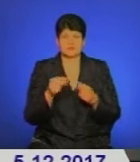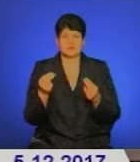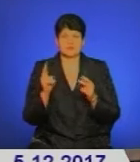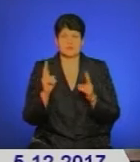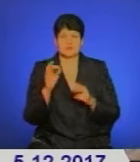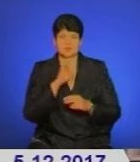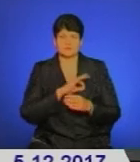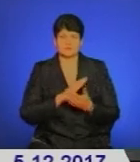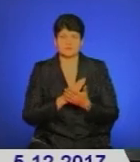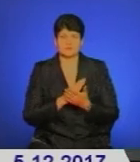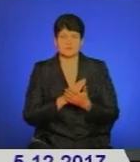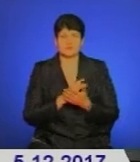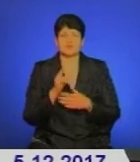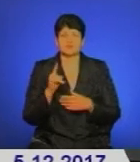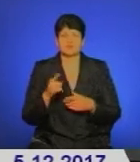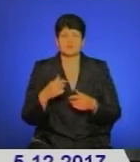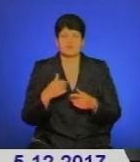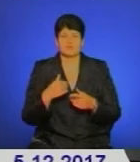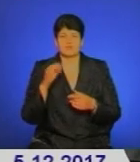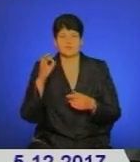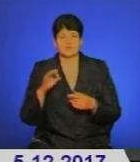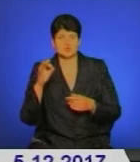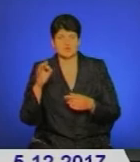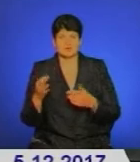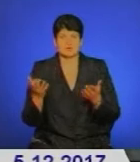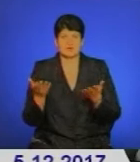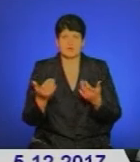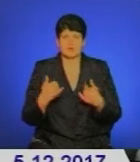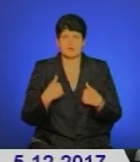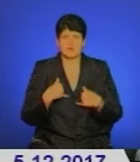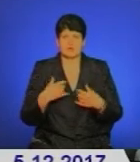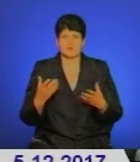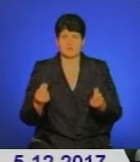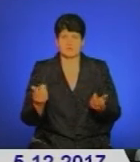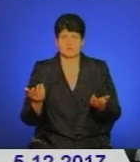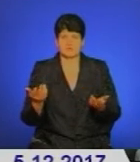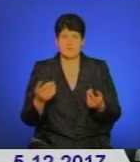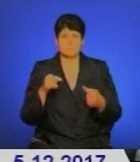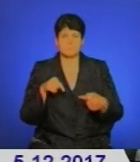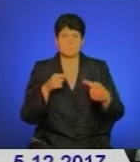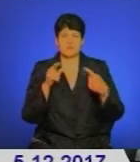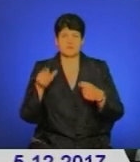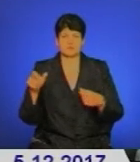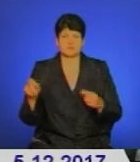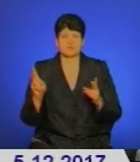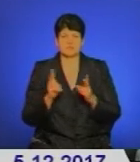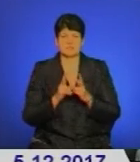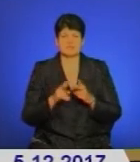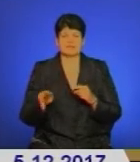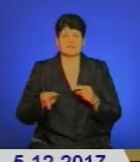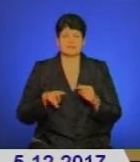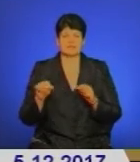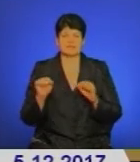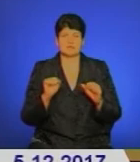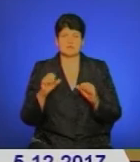хтось користується, так? Чи вони на відсотках, чи вони десь, але вони не в нас. Протестувальники зустрілися з директором Департаменту соціального